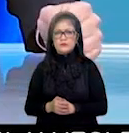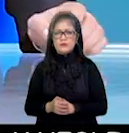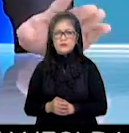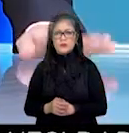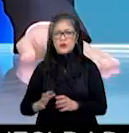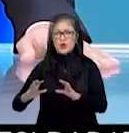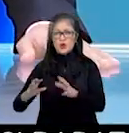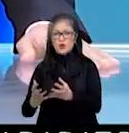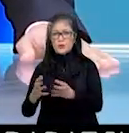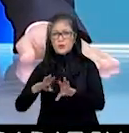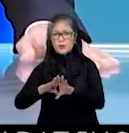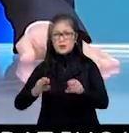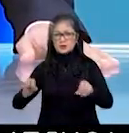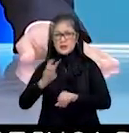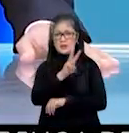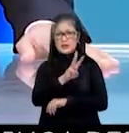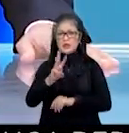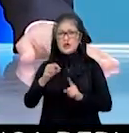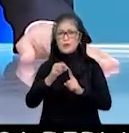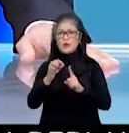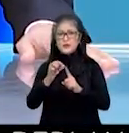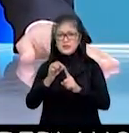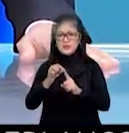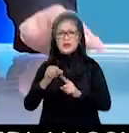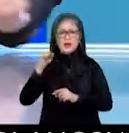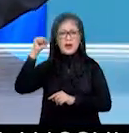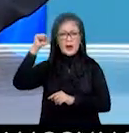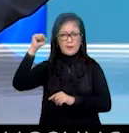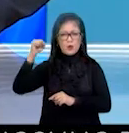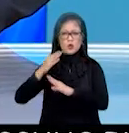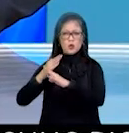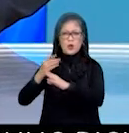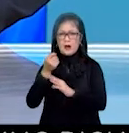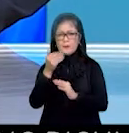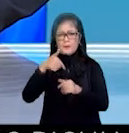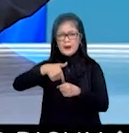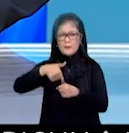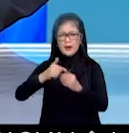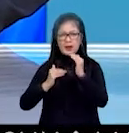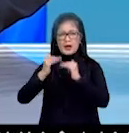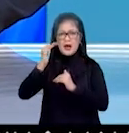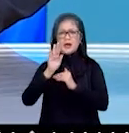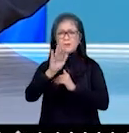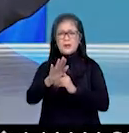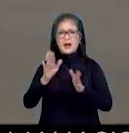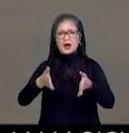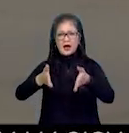Serikat buruh di 33 provinsi menggelar aksi demo menolak kenaikan harga BBM di depan gedung DPR MPR